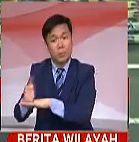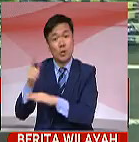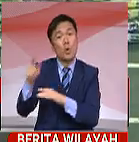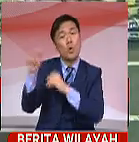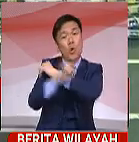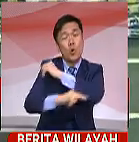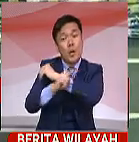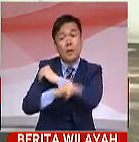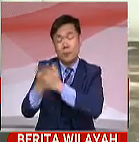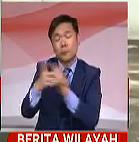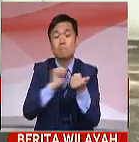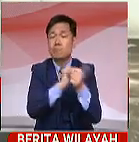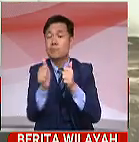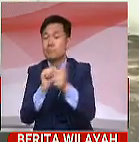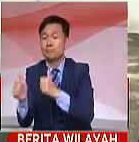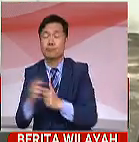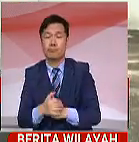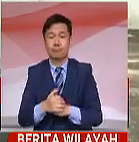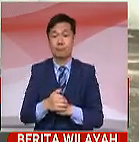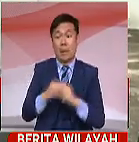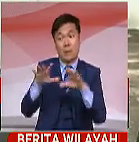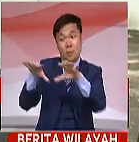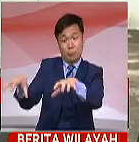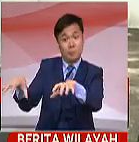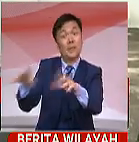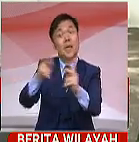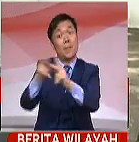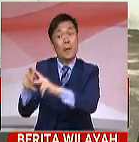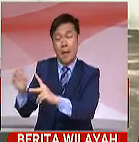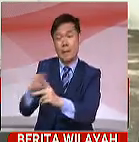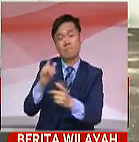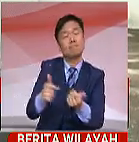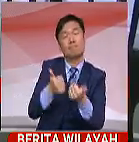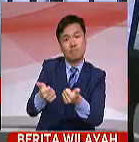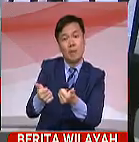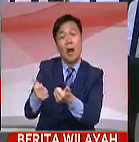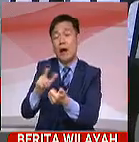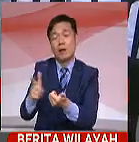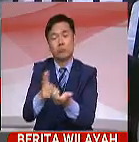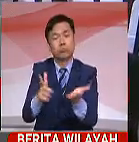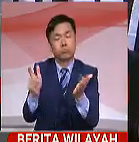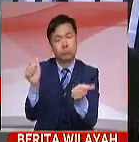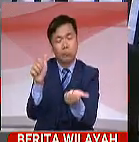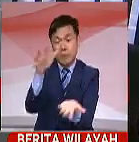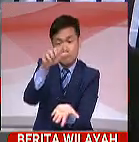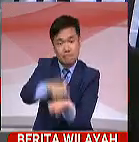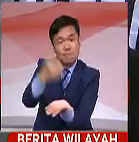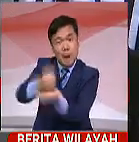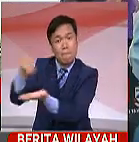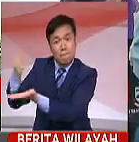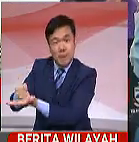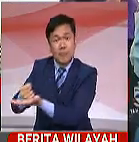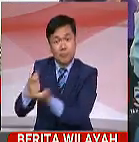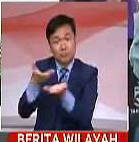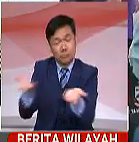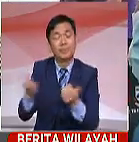negeri untuk kelulusan. Usaha berterusan akan diambil bagi mewartakan beberapa buah lagi perkampungan di kawasan berkenaan.